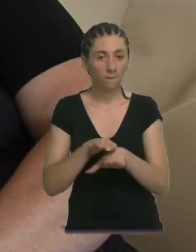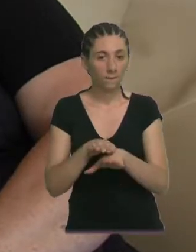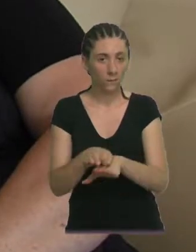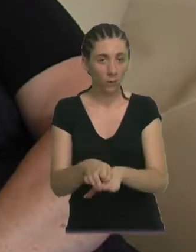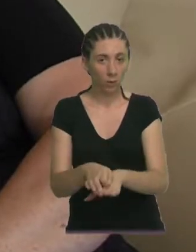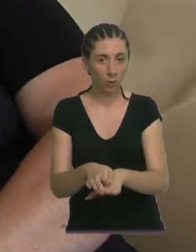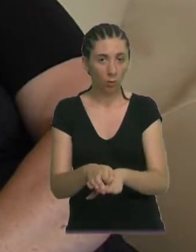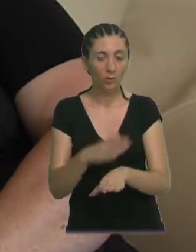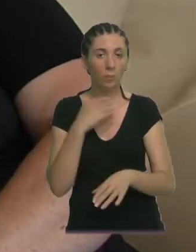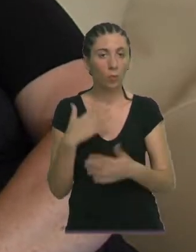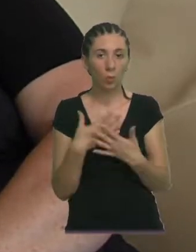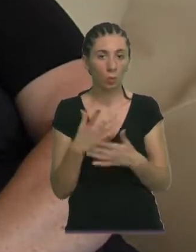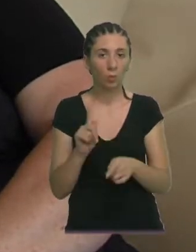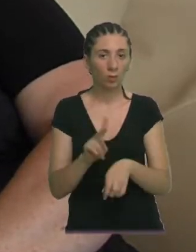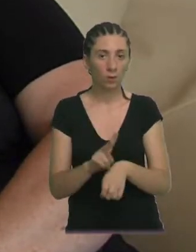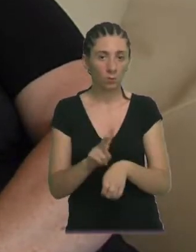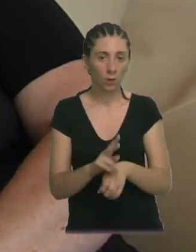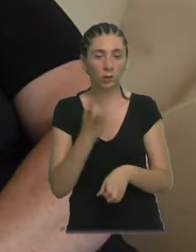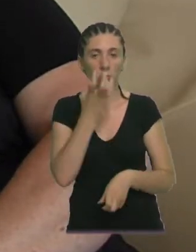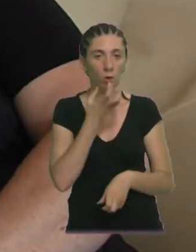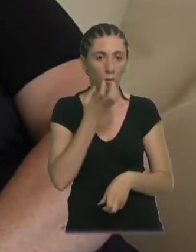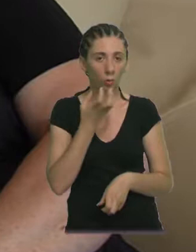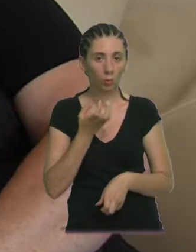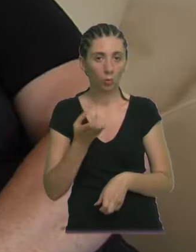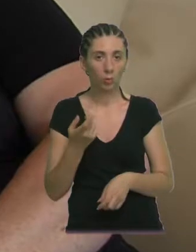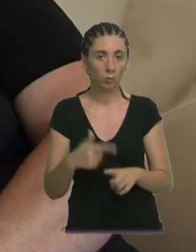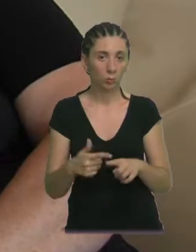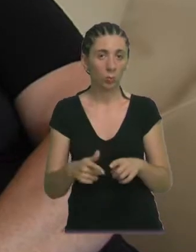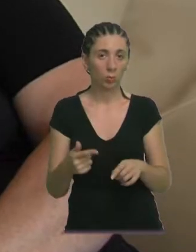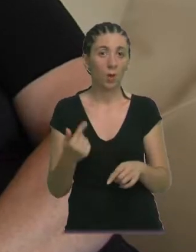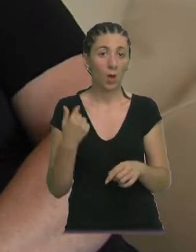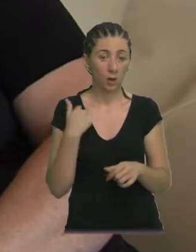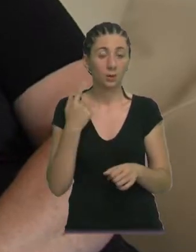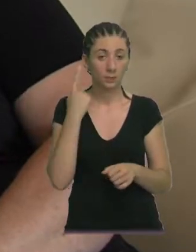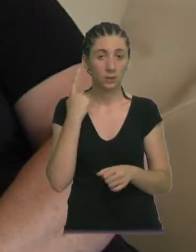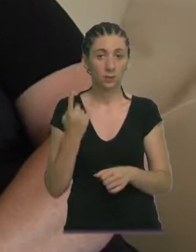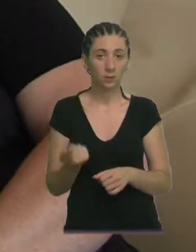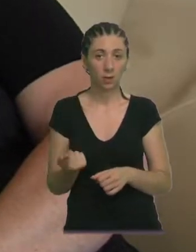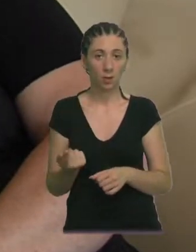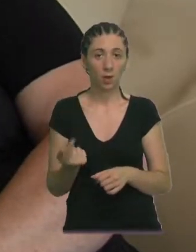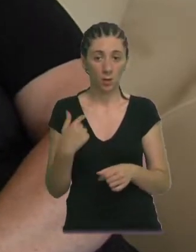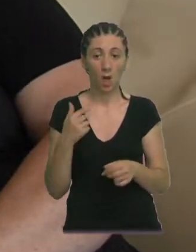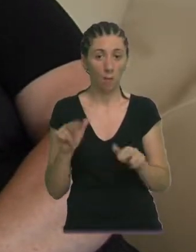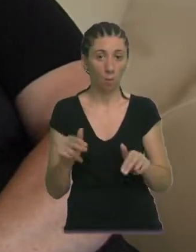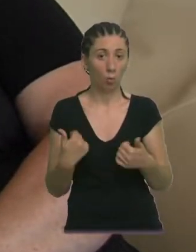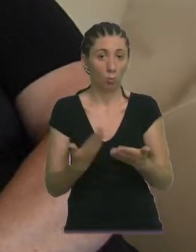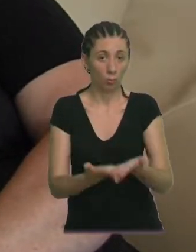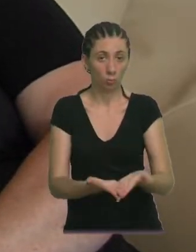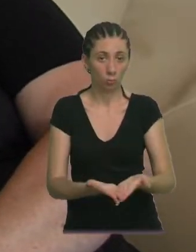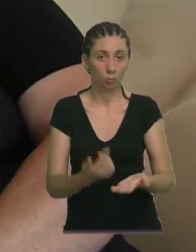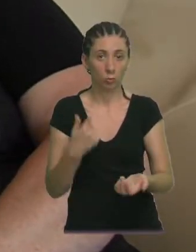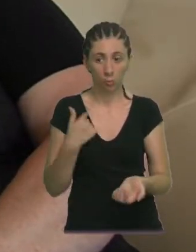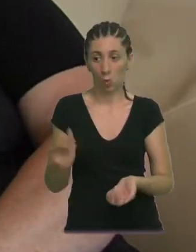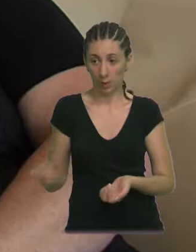vodi sa puno ljubavi, pažnje, topline. I eto, zato sam ja, a znala sam da to mogu pružiti